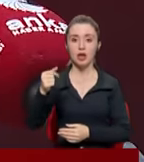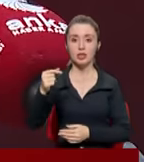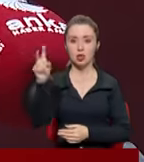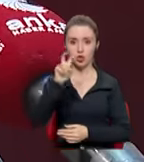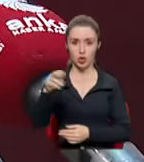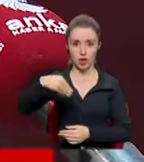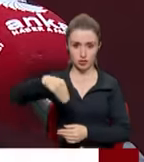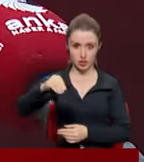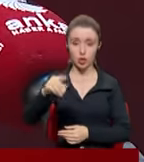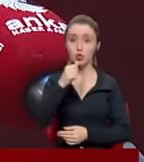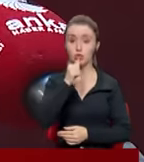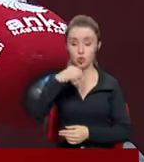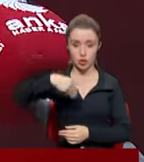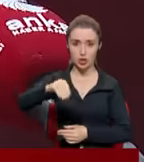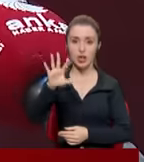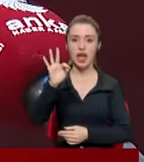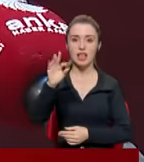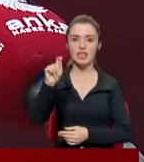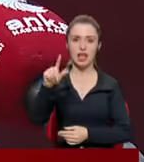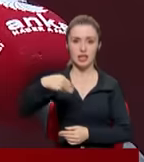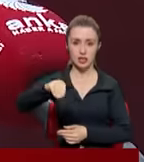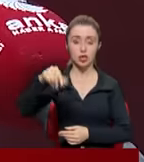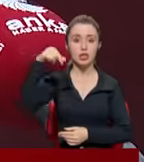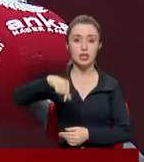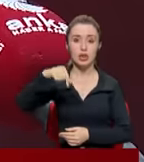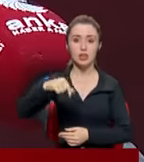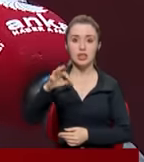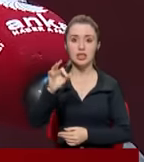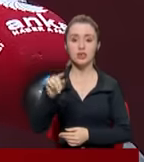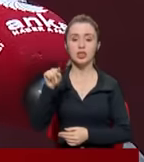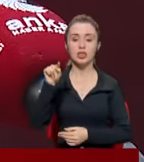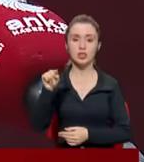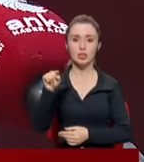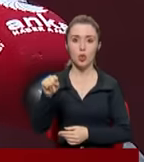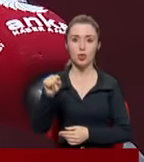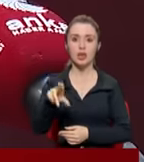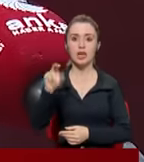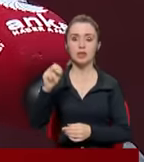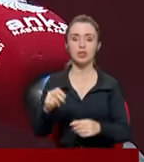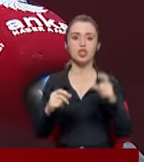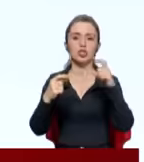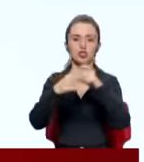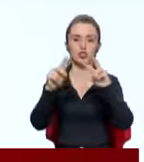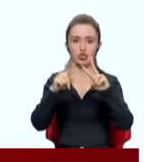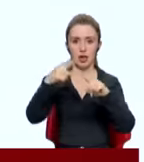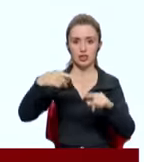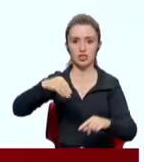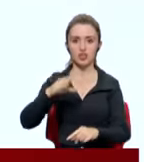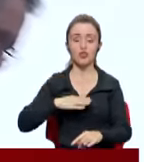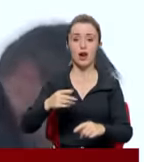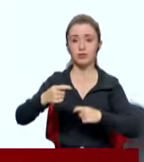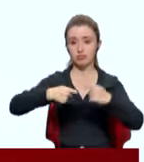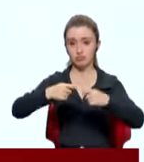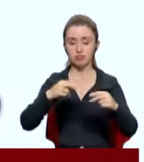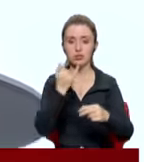satılırken halka yani 50 liraya su satılırken şu anda 0,70 cente satıyoruz suyu esnaf ziyareti